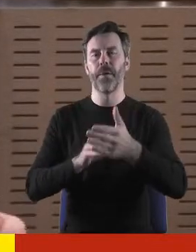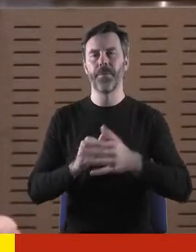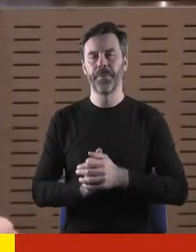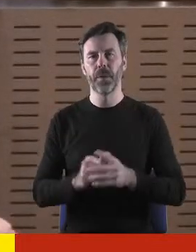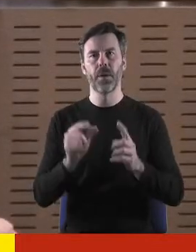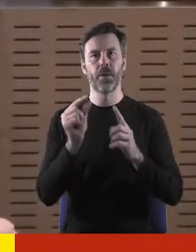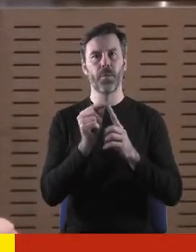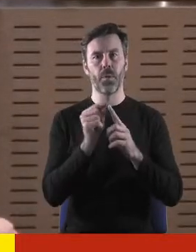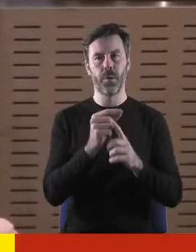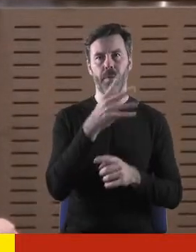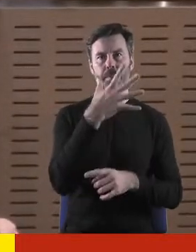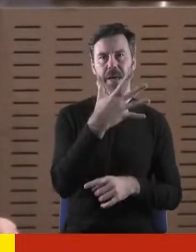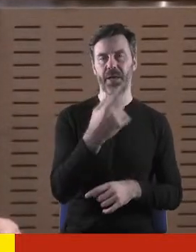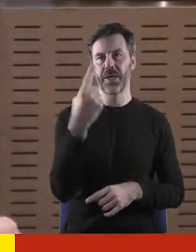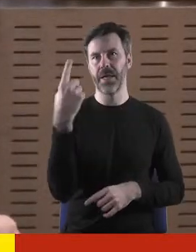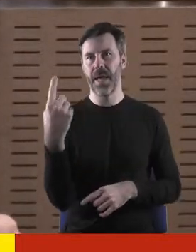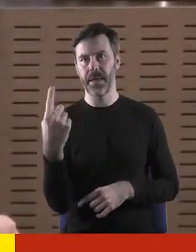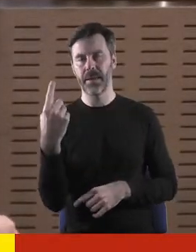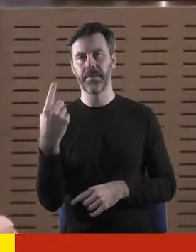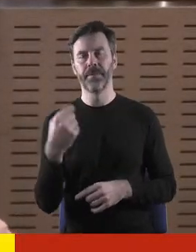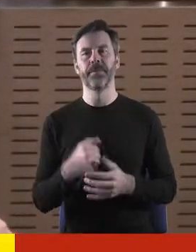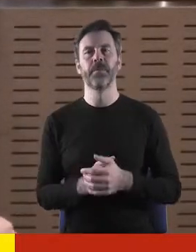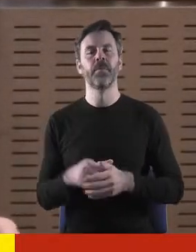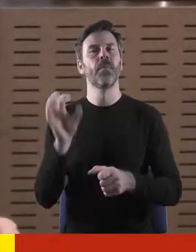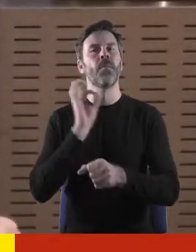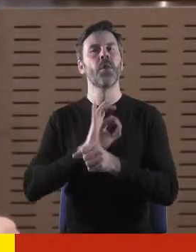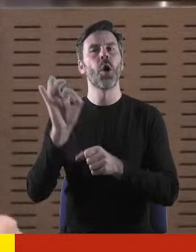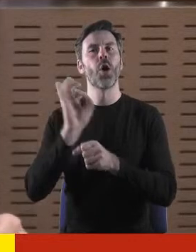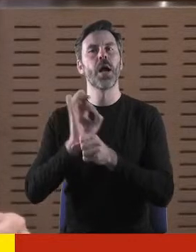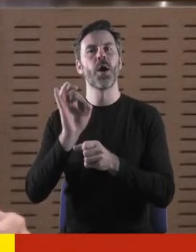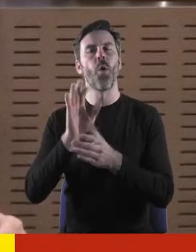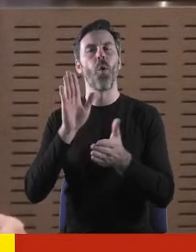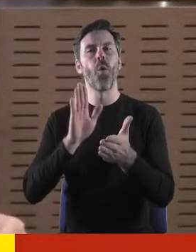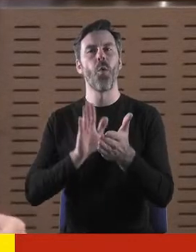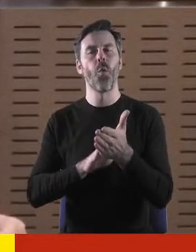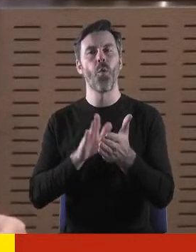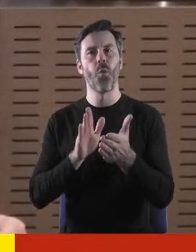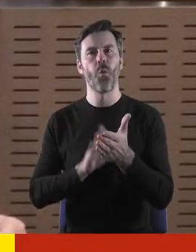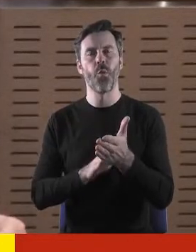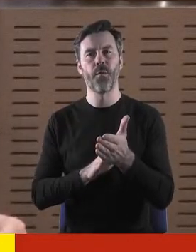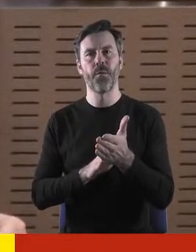punkcie 5.1 mamy projekt uchwały w sprawie przyznania...